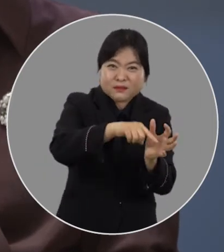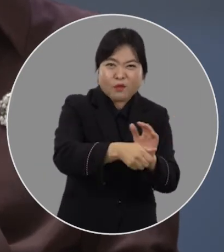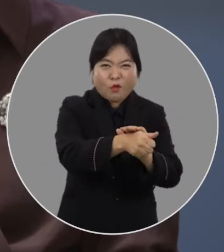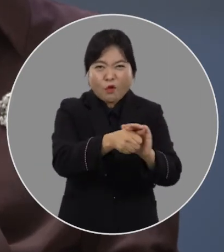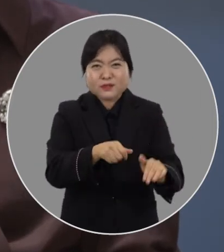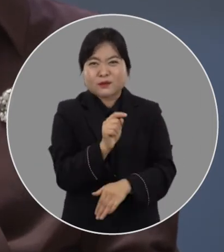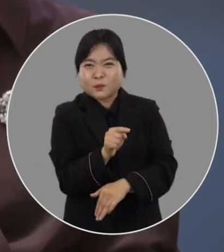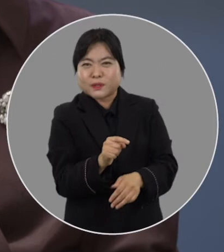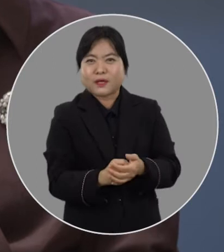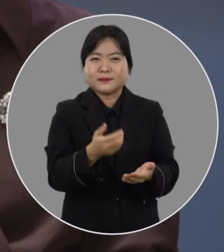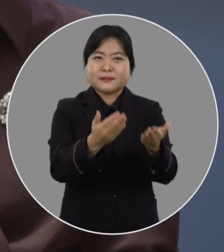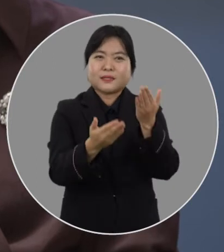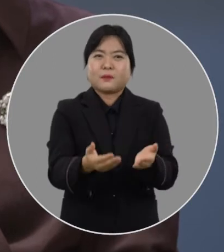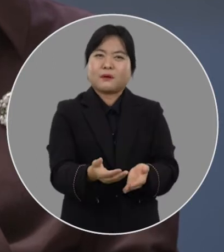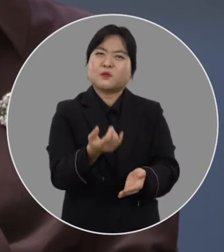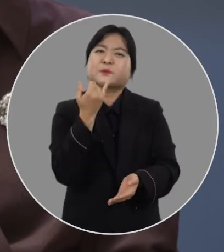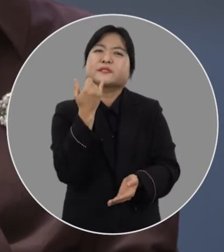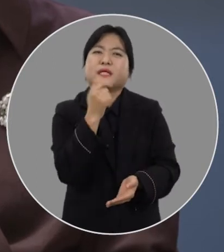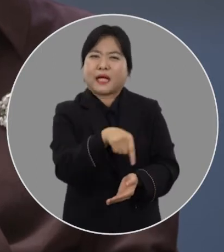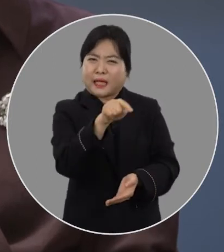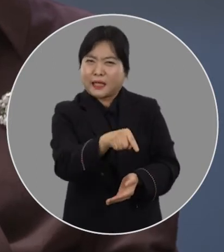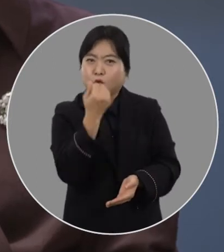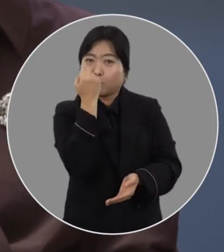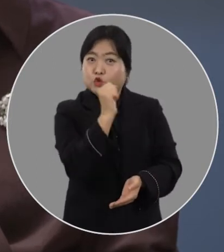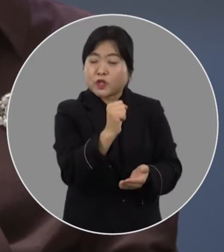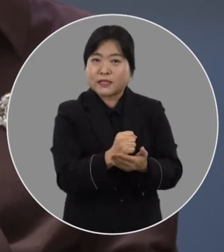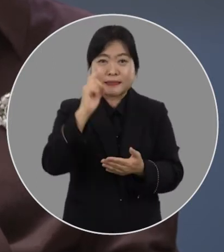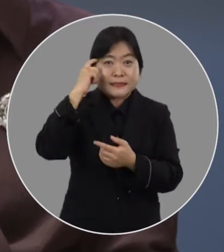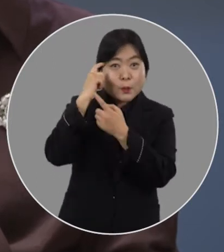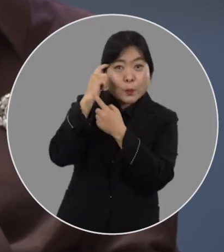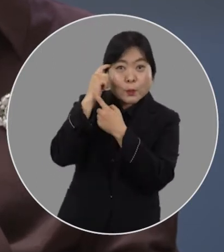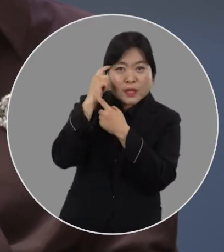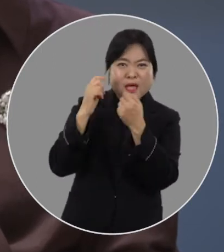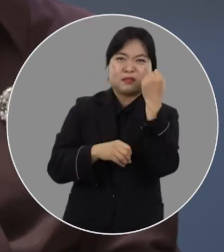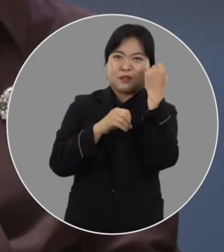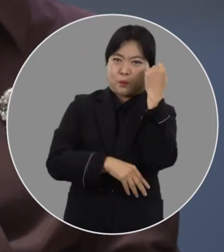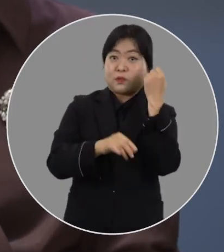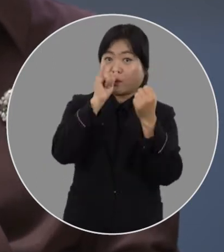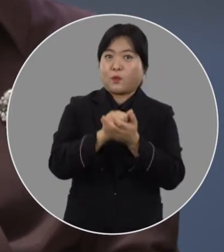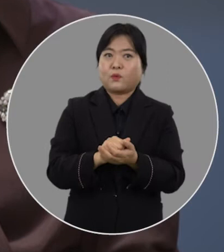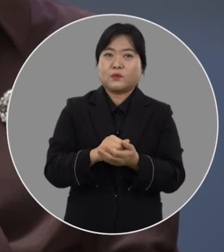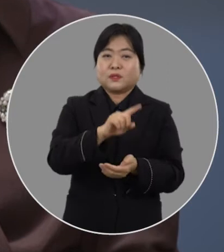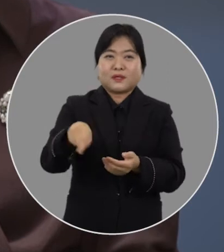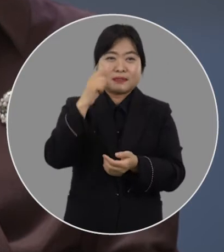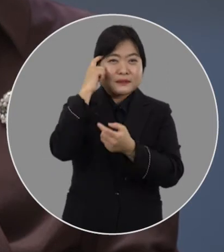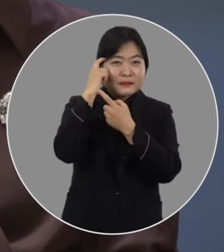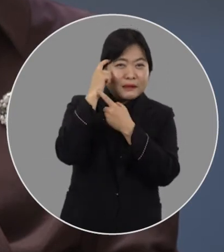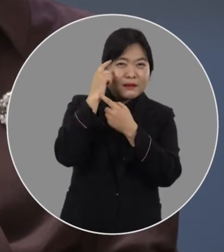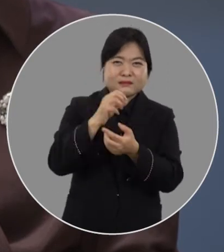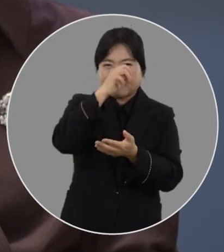열등한 존재이자 차별받아 마땅한 존재로 규정하는 이데올로기와 바탕을 둔과 동시에 그러한